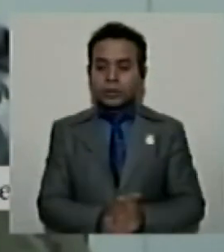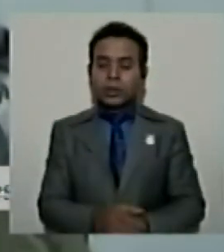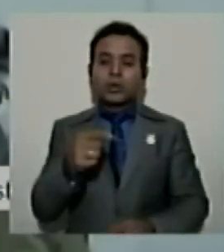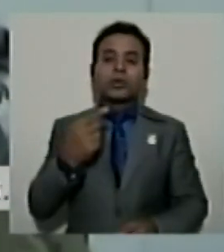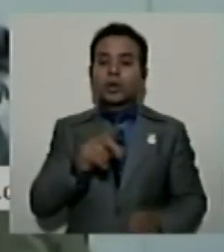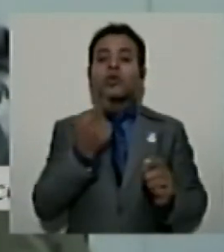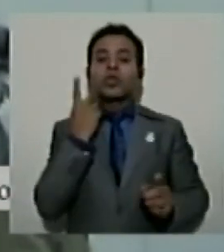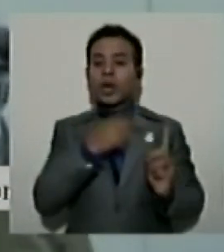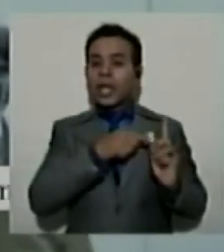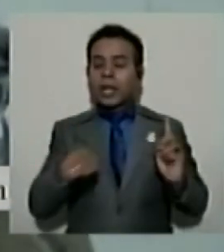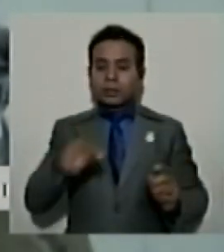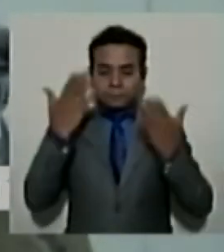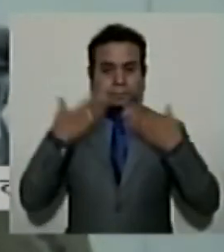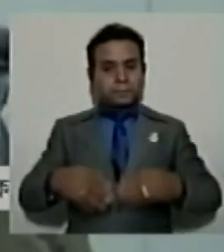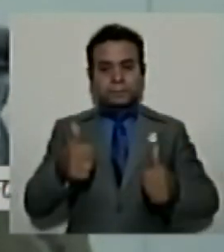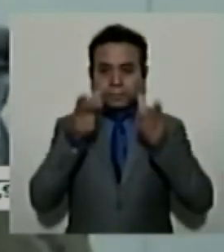577 জন।